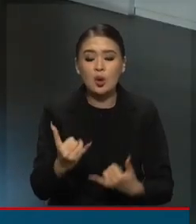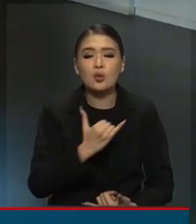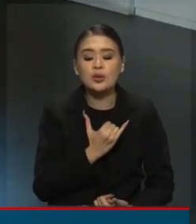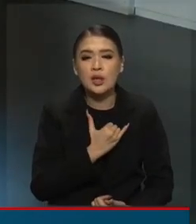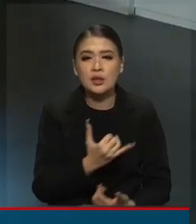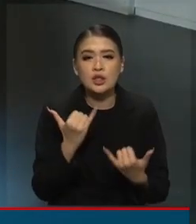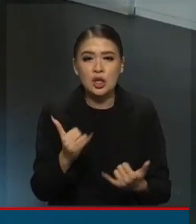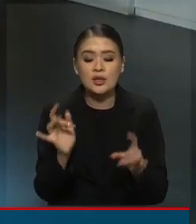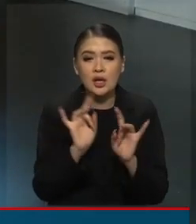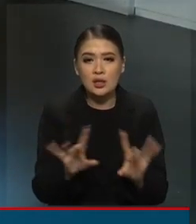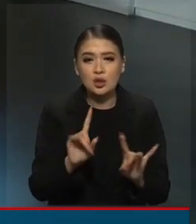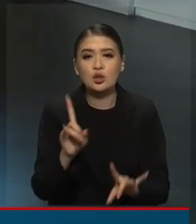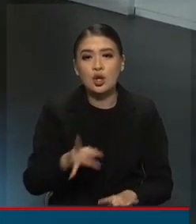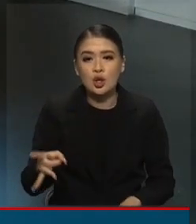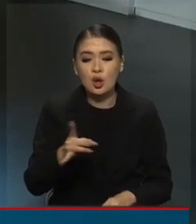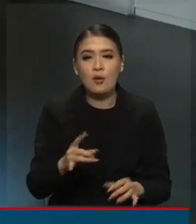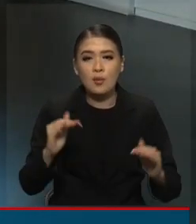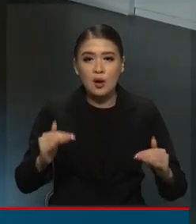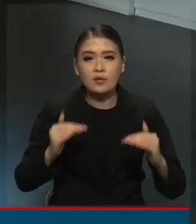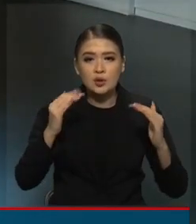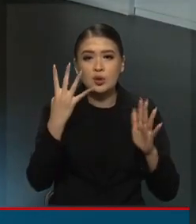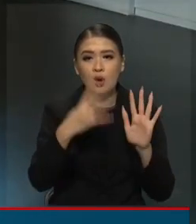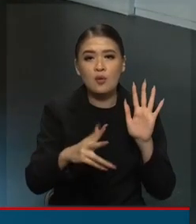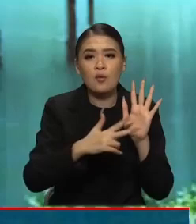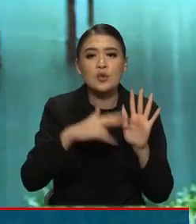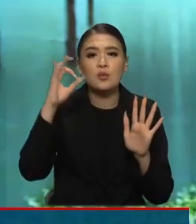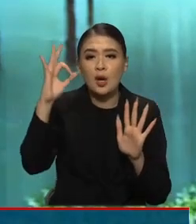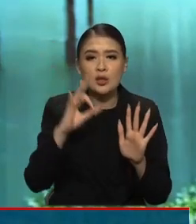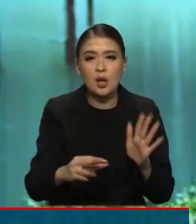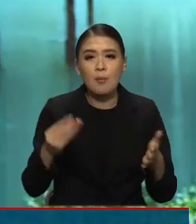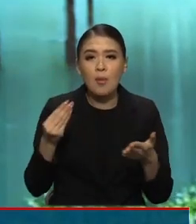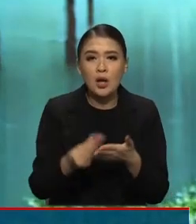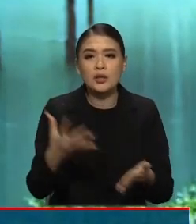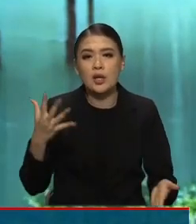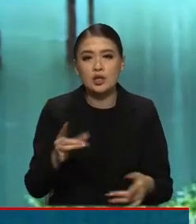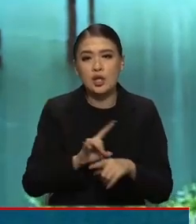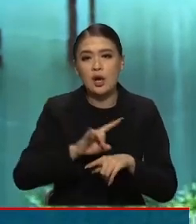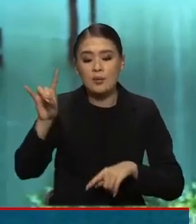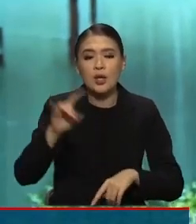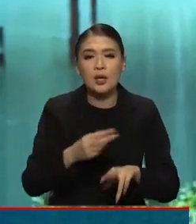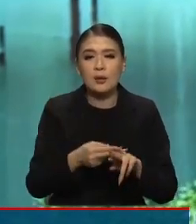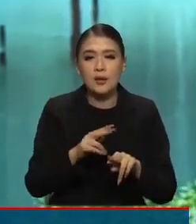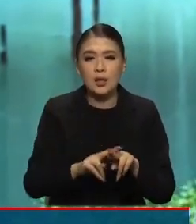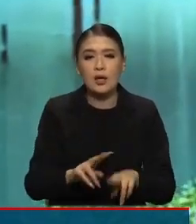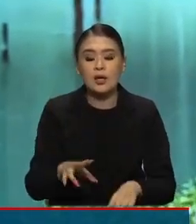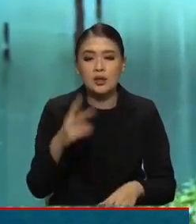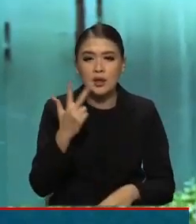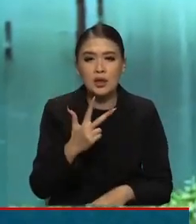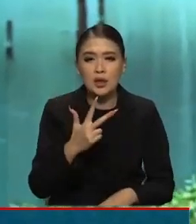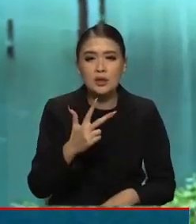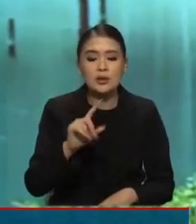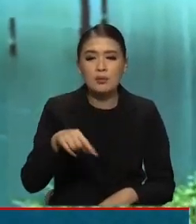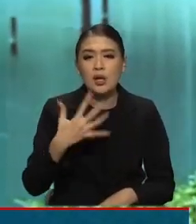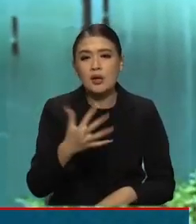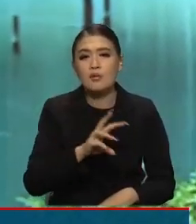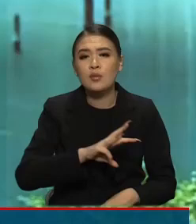сейчас говорится о том, что в регионы повысилось на 48%, подорожала авиакомпания. Да? 3,5 миллиона